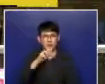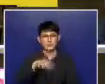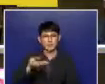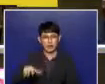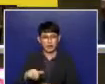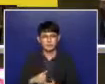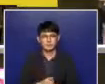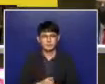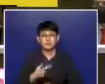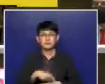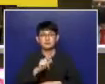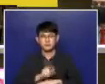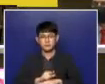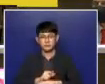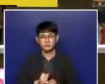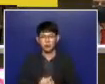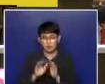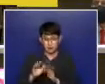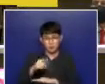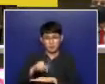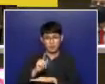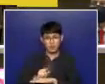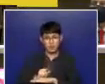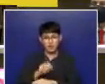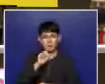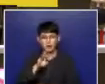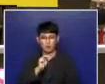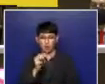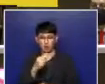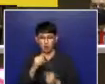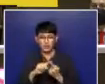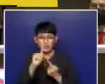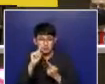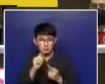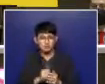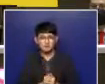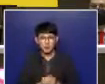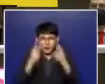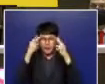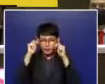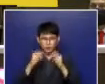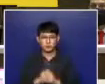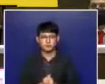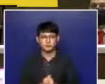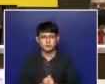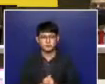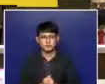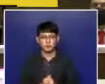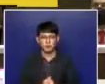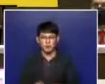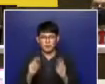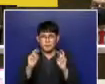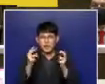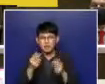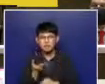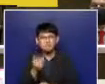เกี่ยวกับเรื่องรถเครับทีนี้พอกทมก็ต่อแขนต่อขาไปเรียบร้อยแล้วเนี่ยนะเพราะว่า